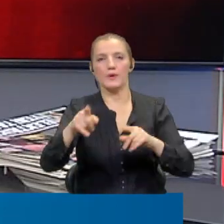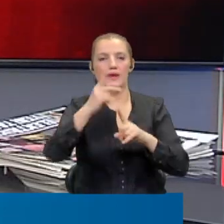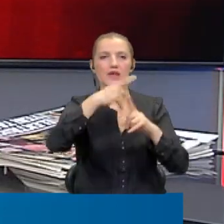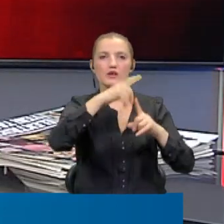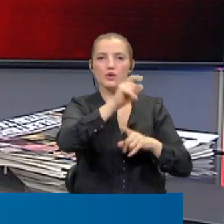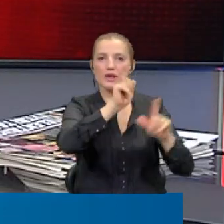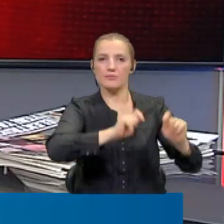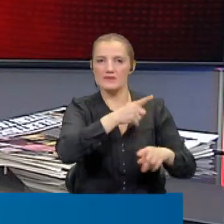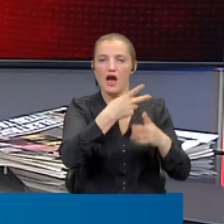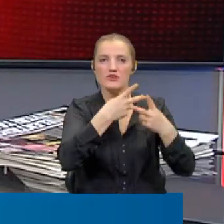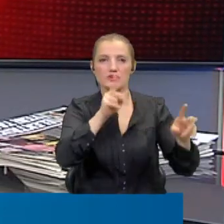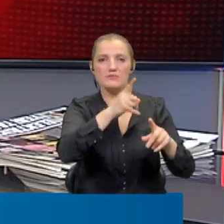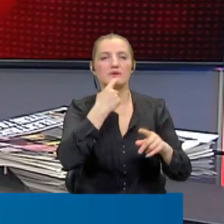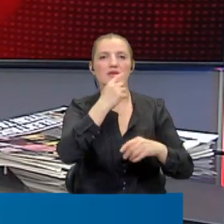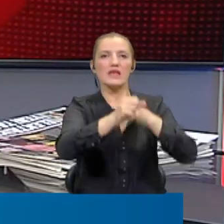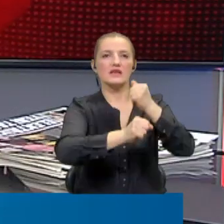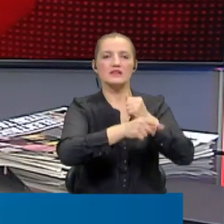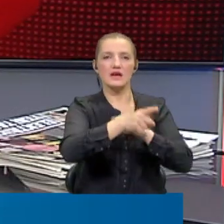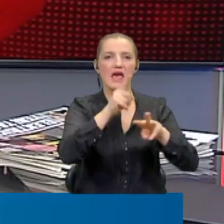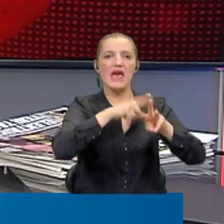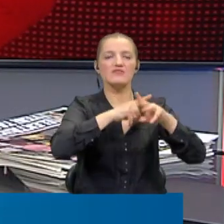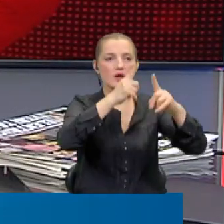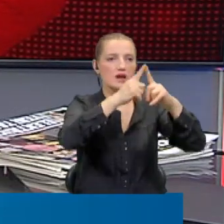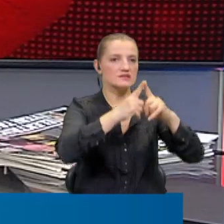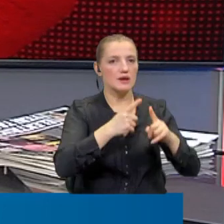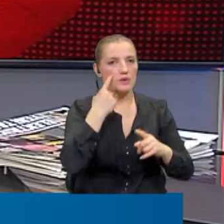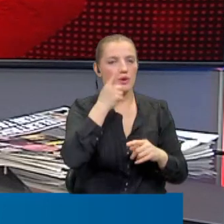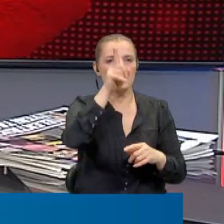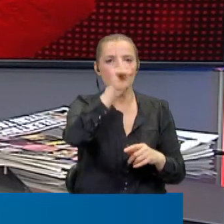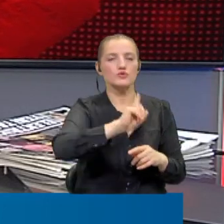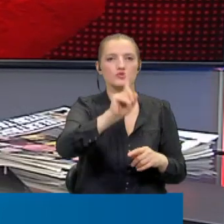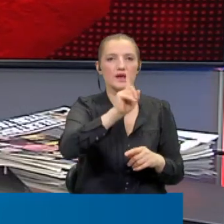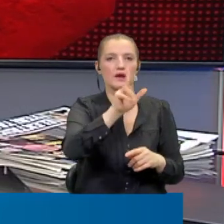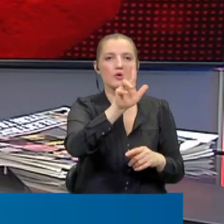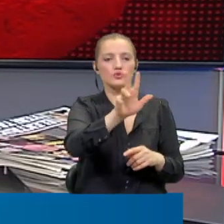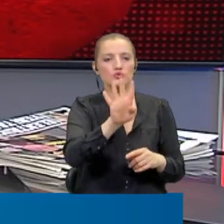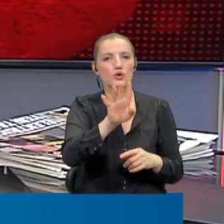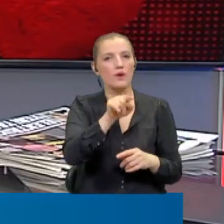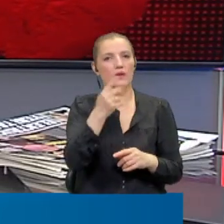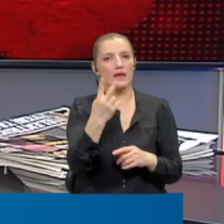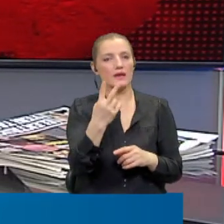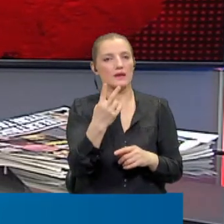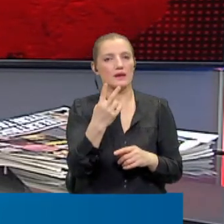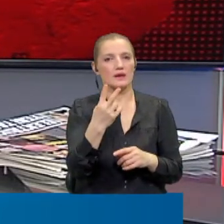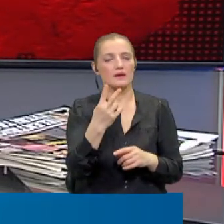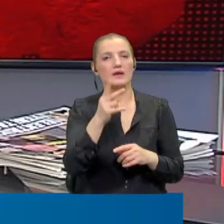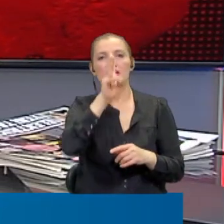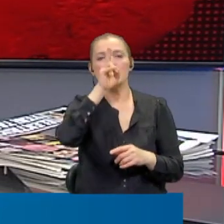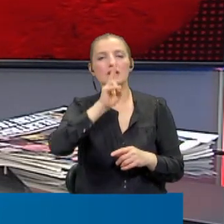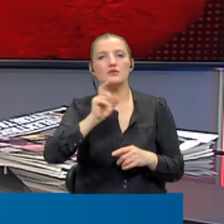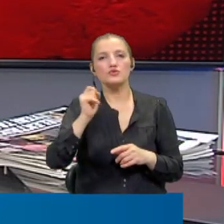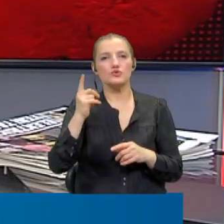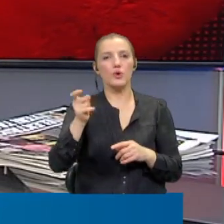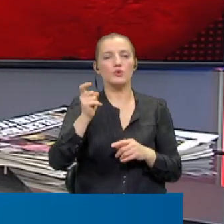ito'nun yapmış olduğu yıllık enflasyon hesabı yüzde 34.1 bu 209 kilovatsaat